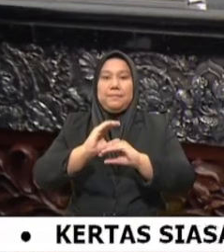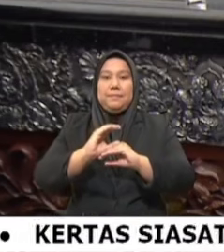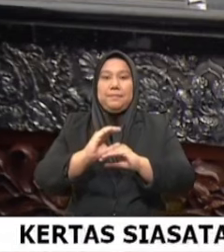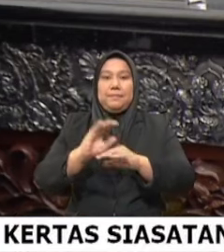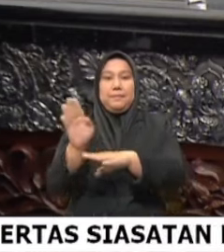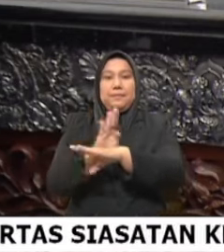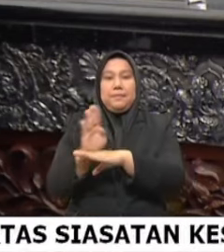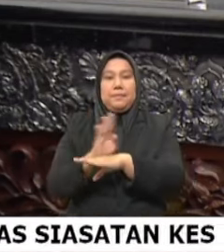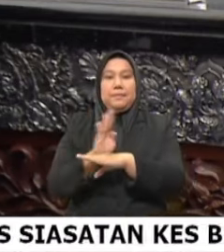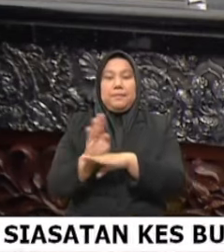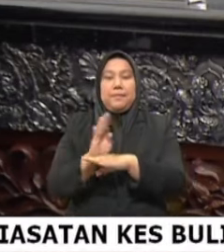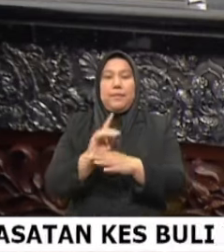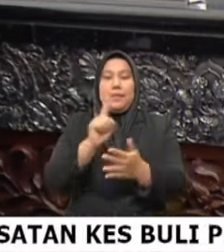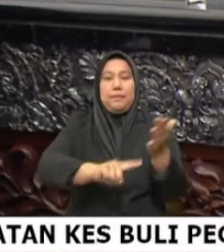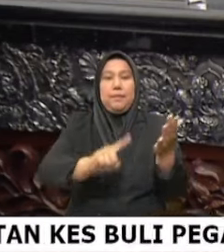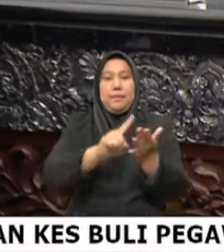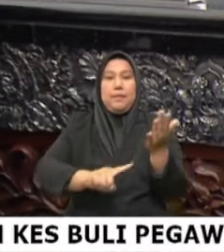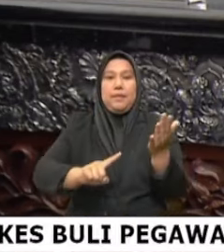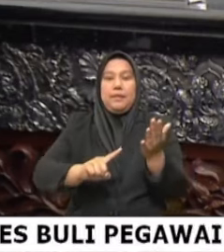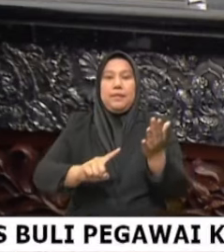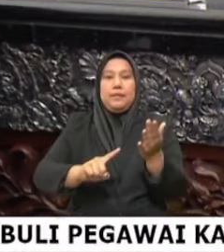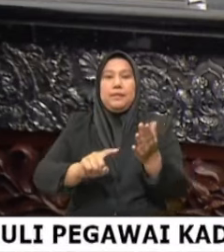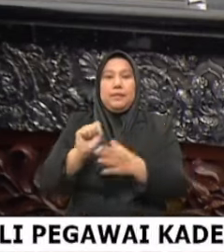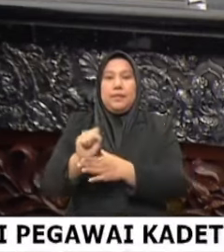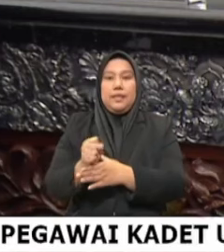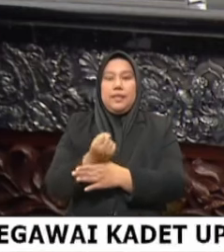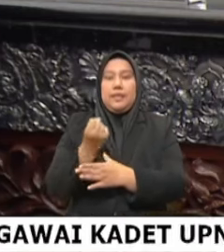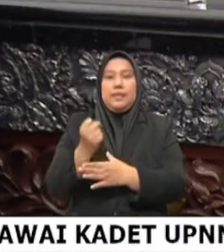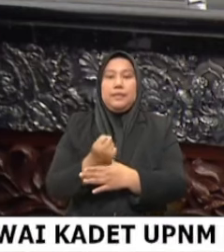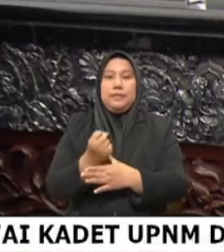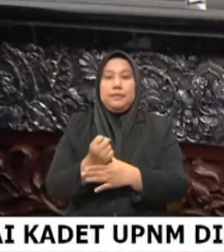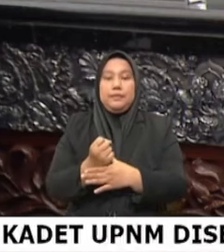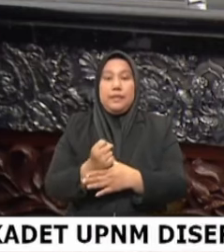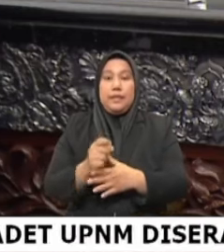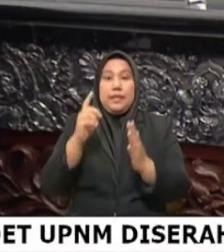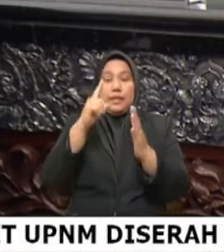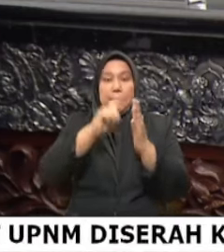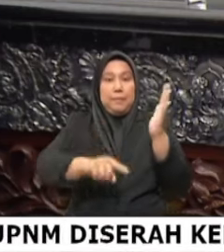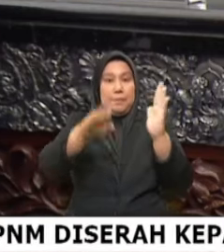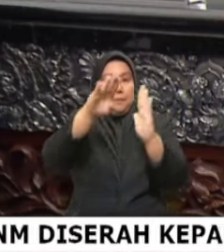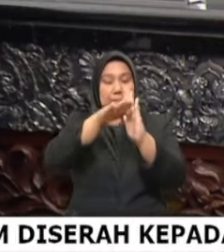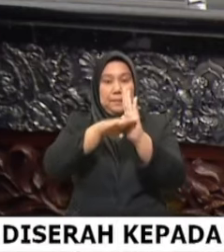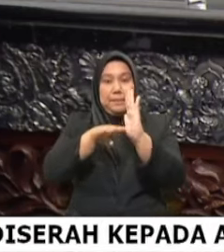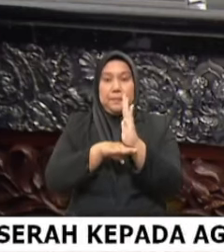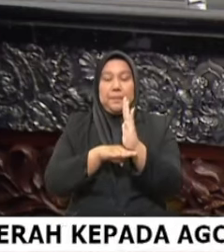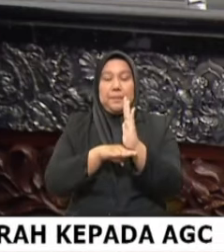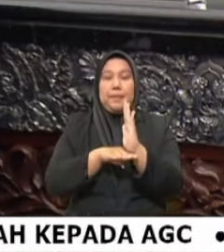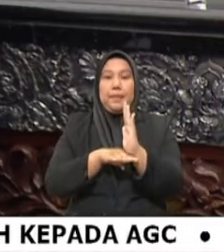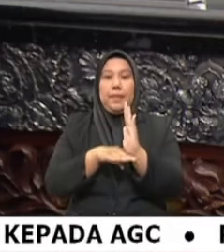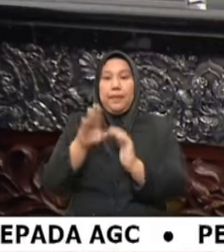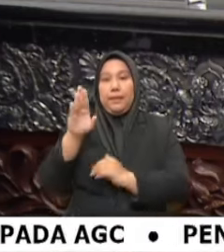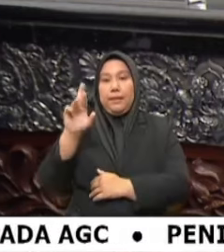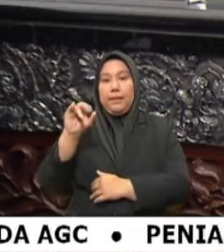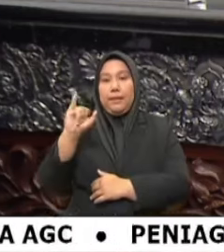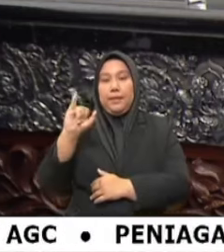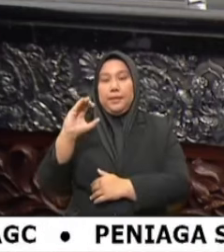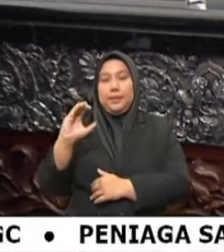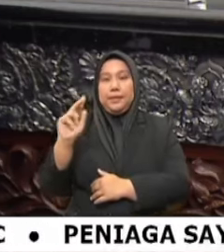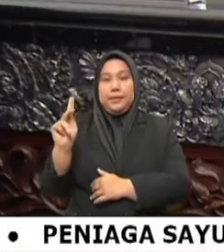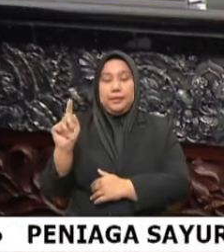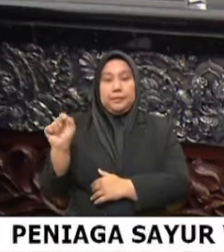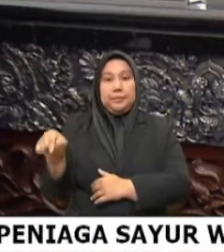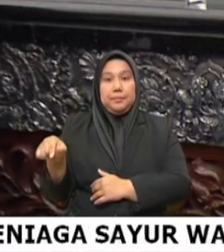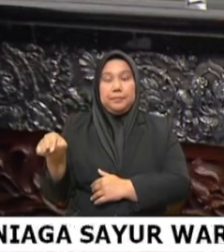juga apa-apa sektor yang mungkin berkaitan dengan agenda BRICS itu. Yang berhormat, kita tahu bahwa